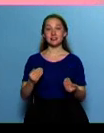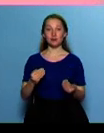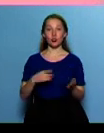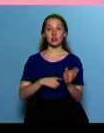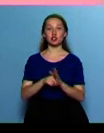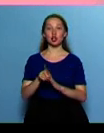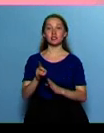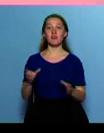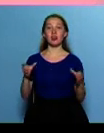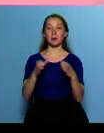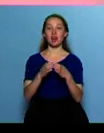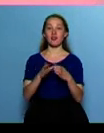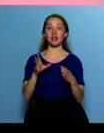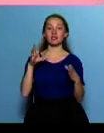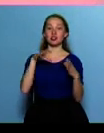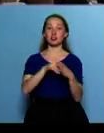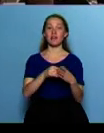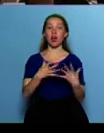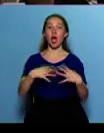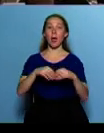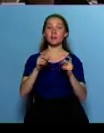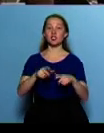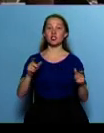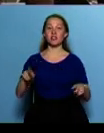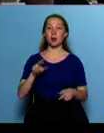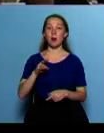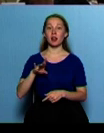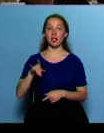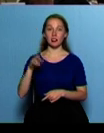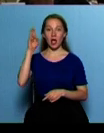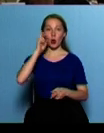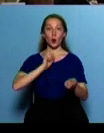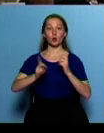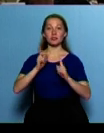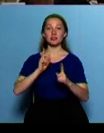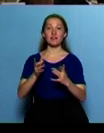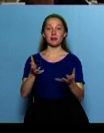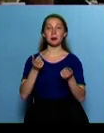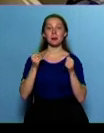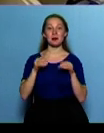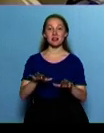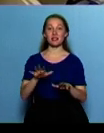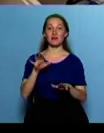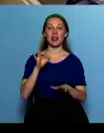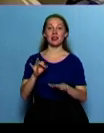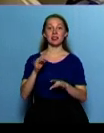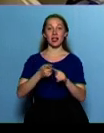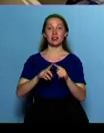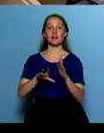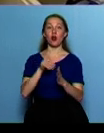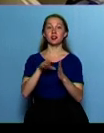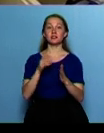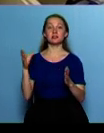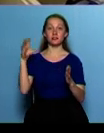формирование нового состава Общественной палаты республики. Госсовет республики принял соответствующее постановление. У действующего состава палаты